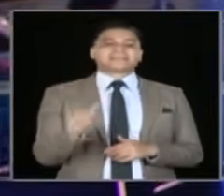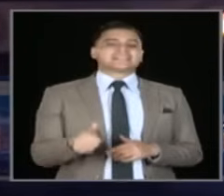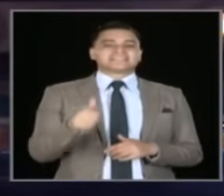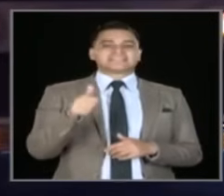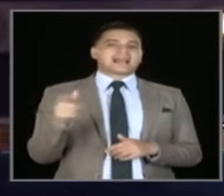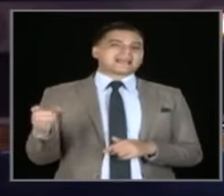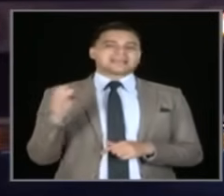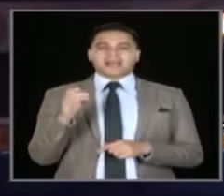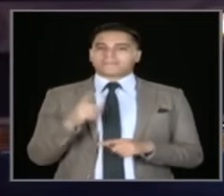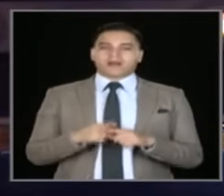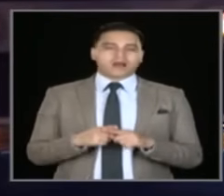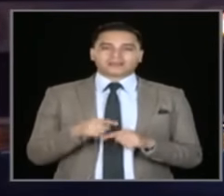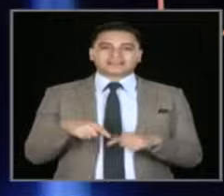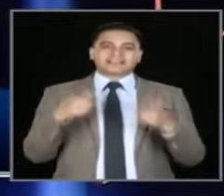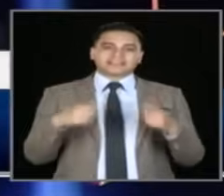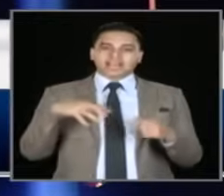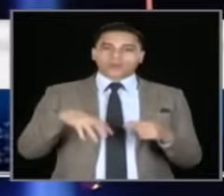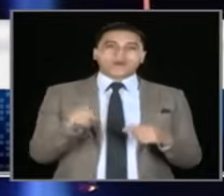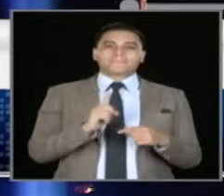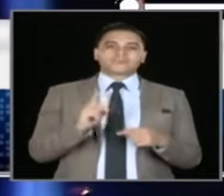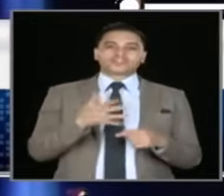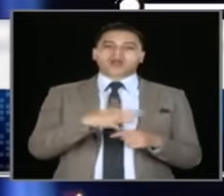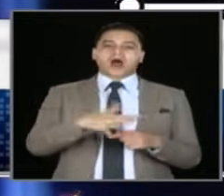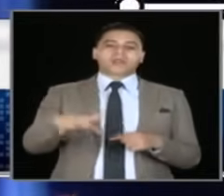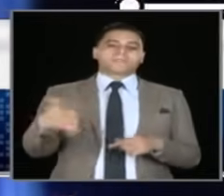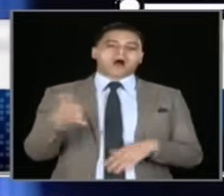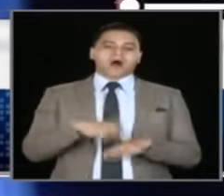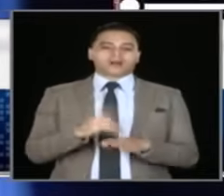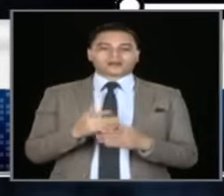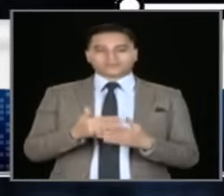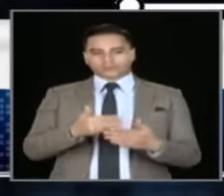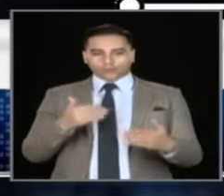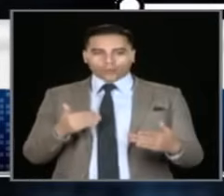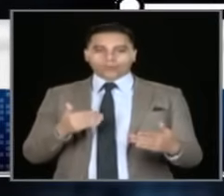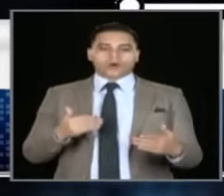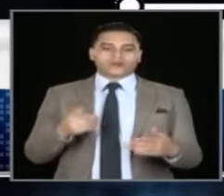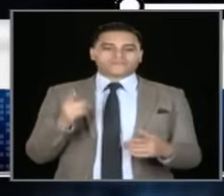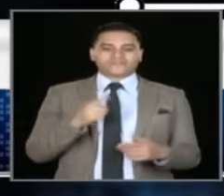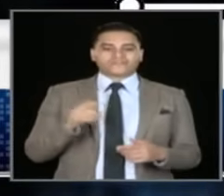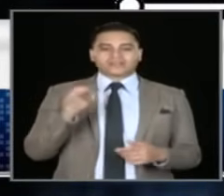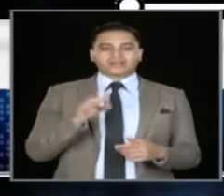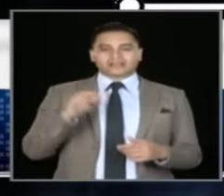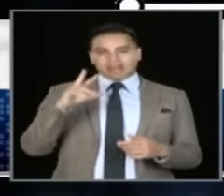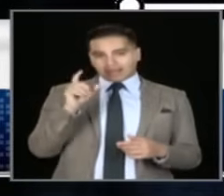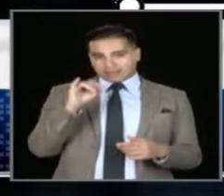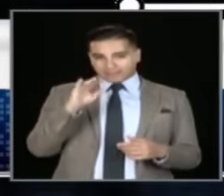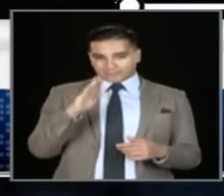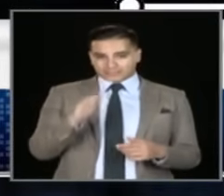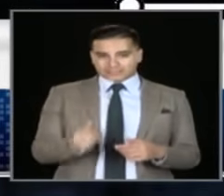دوله غير ساحليه في وسط اوروبا. النمسا،